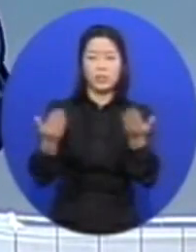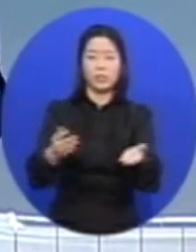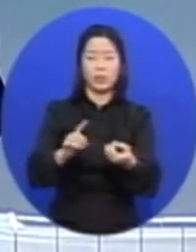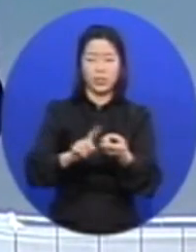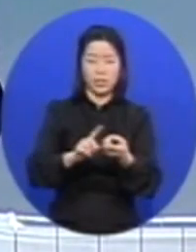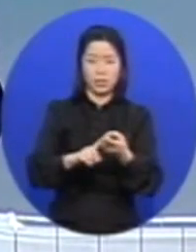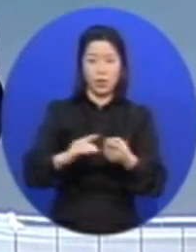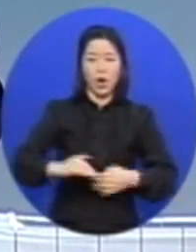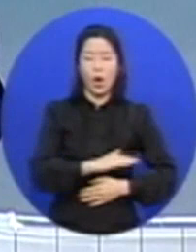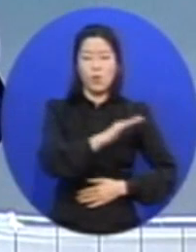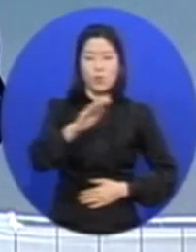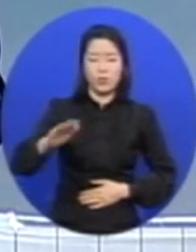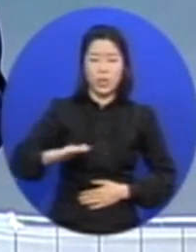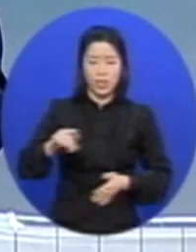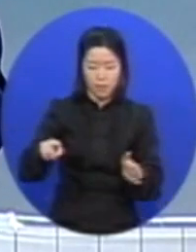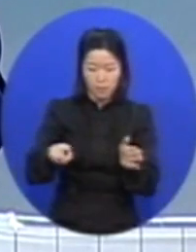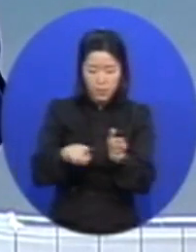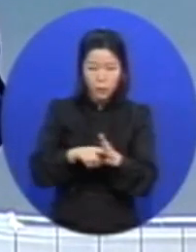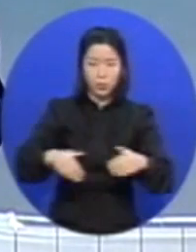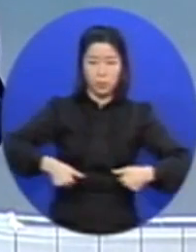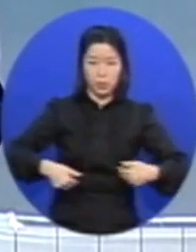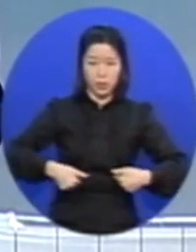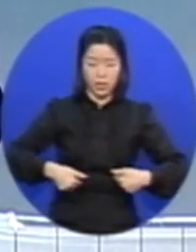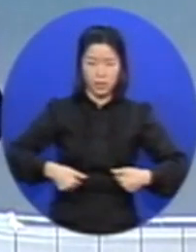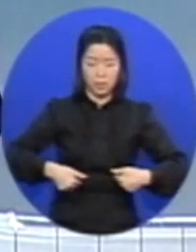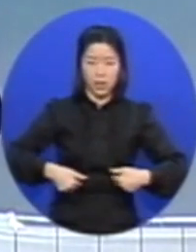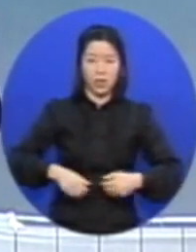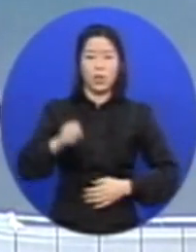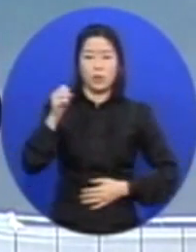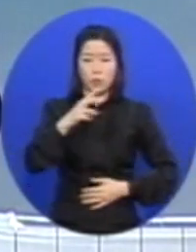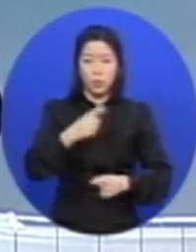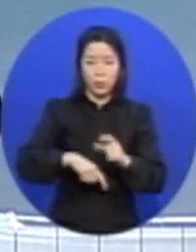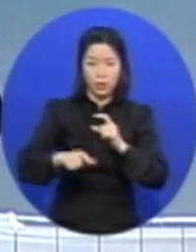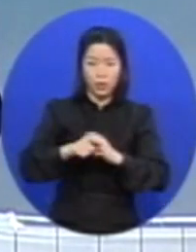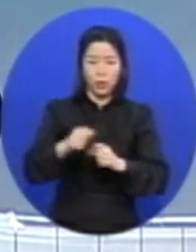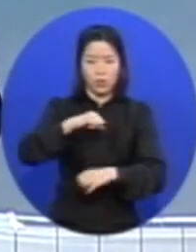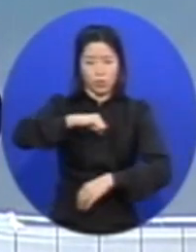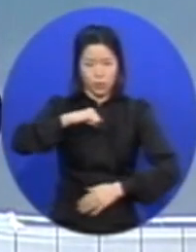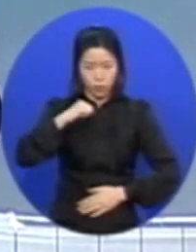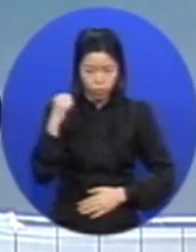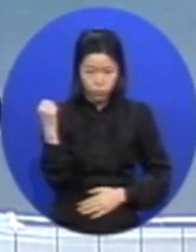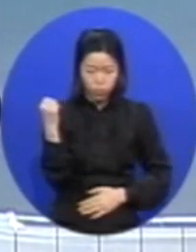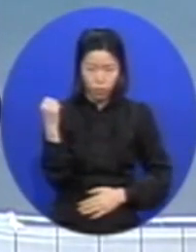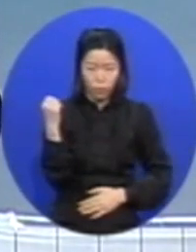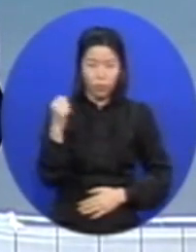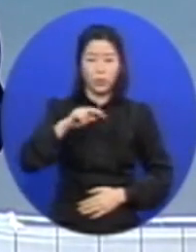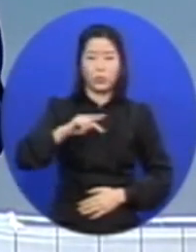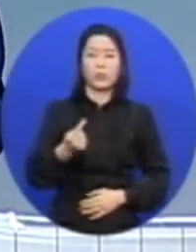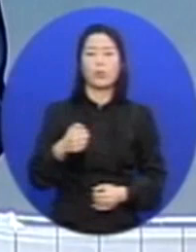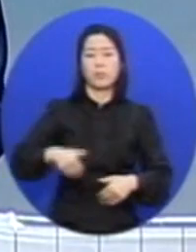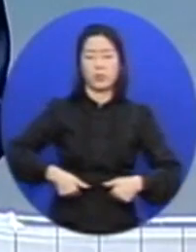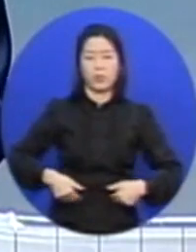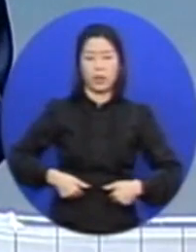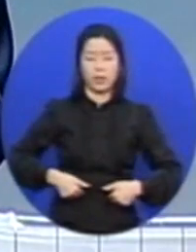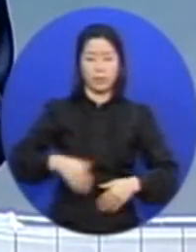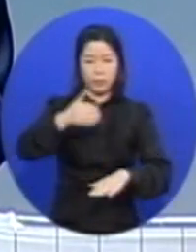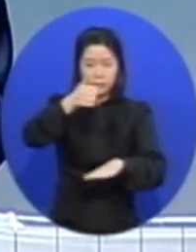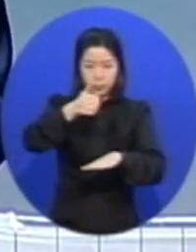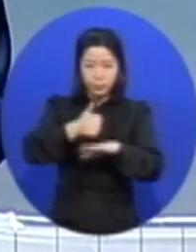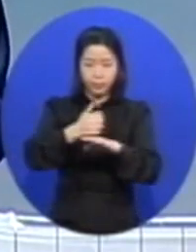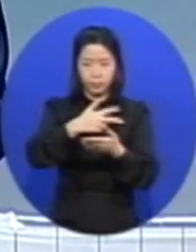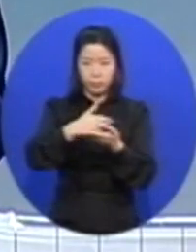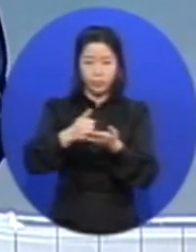우리에게 믿음도 필요하지만 순정도 필요한 것이라는 것을 알 수가 있습니다 마지막 주님 다시 오실